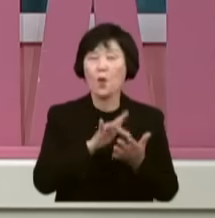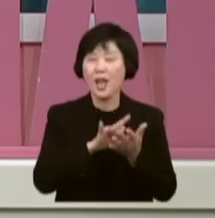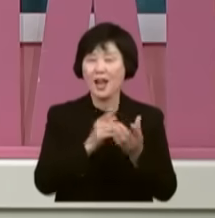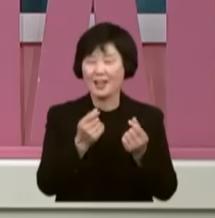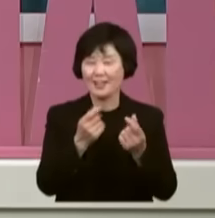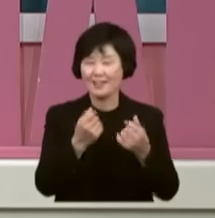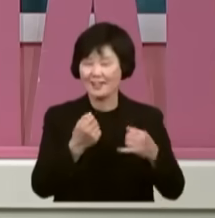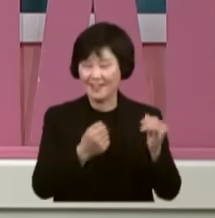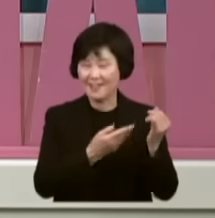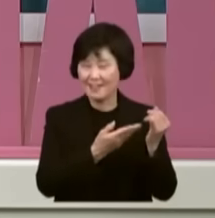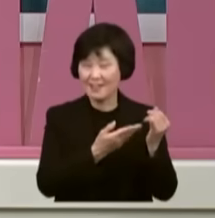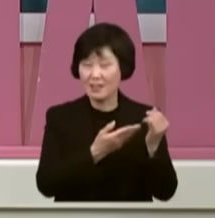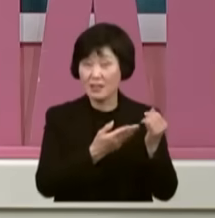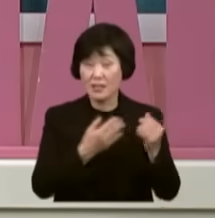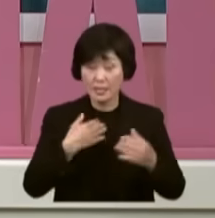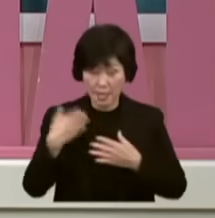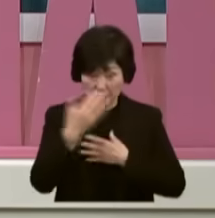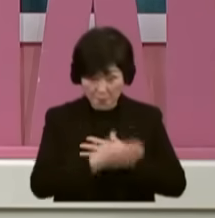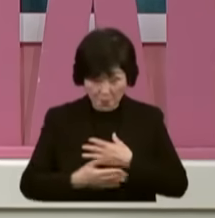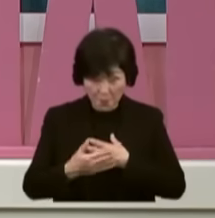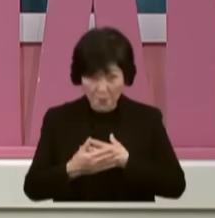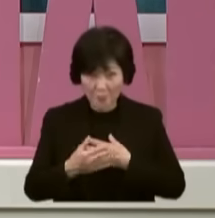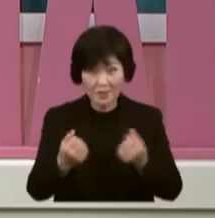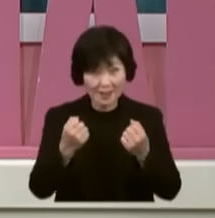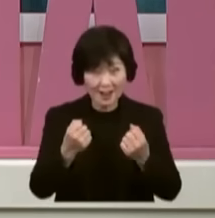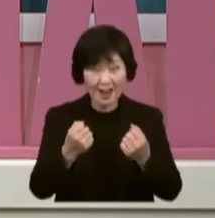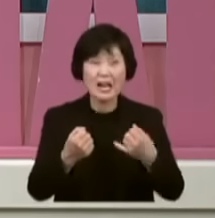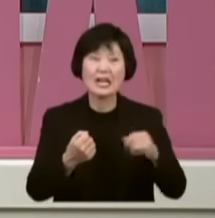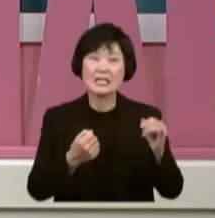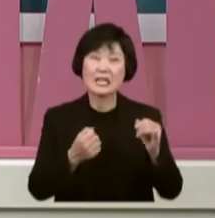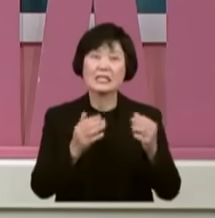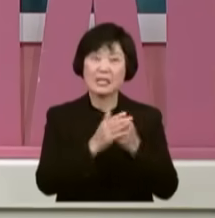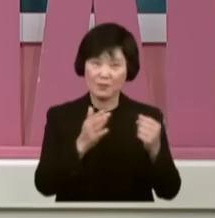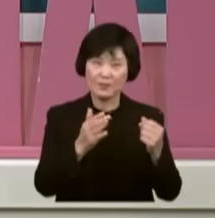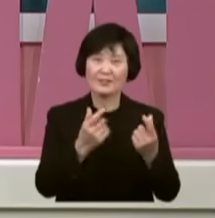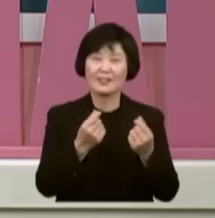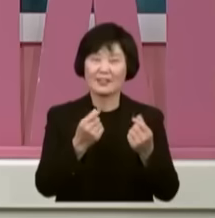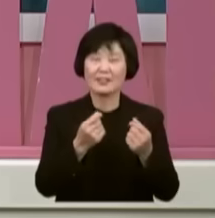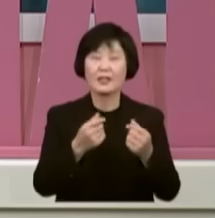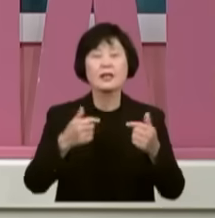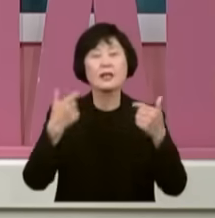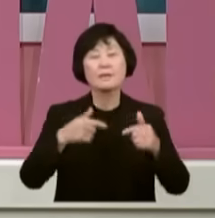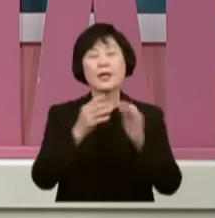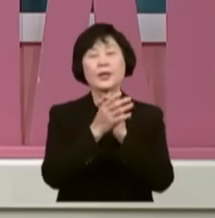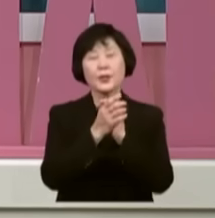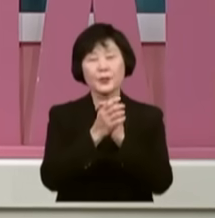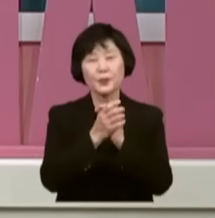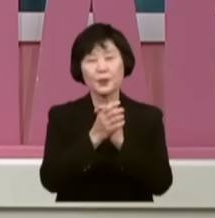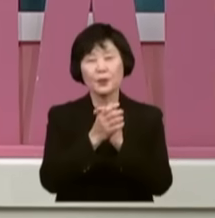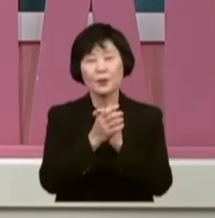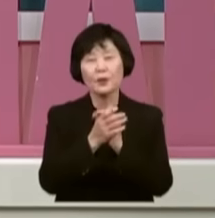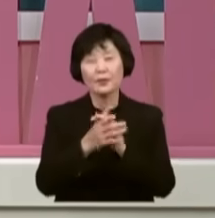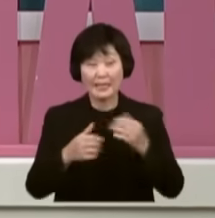구성하고 있는 거를 예로 인해서 되고 있는 것 같아. 그 중에서 제일 귀한 기도가. 난 딸이